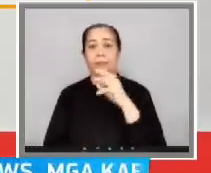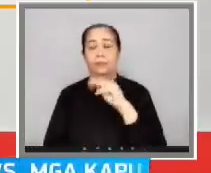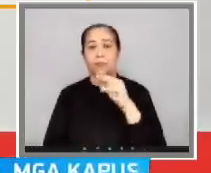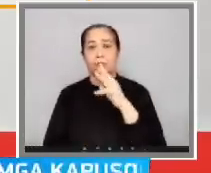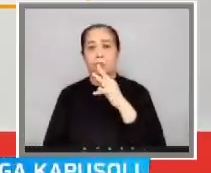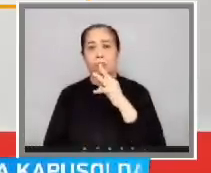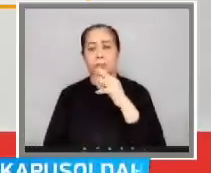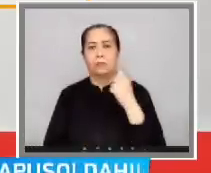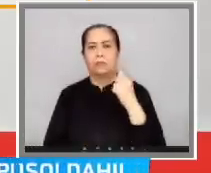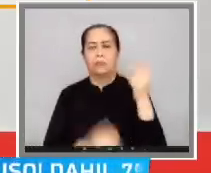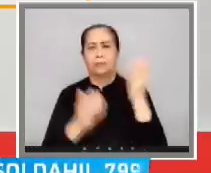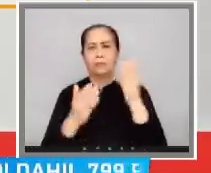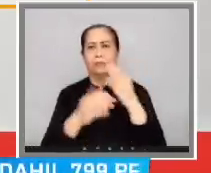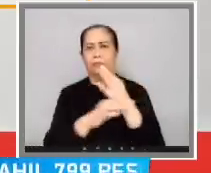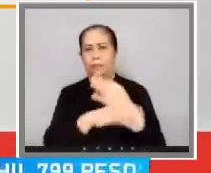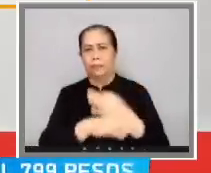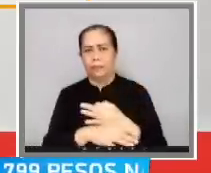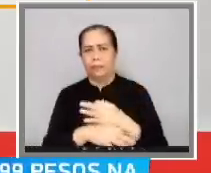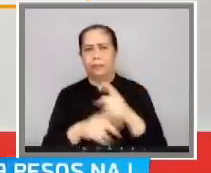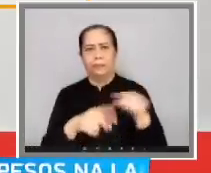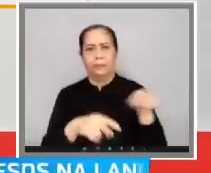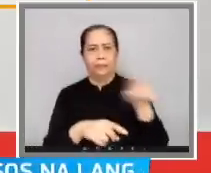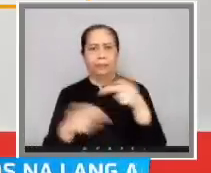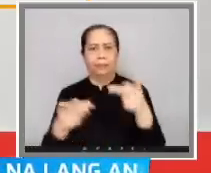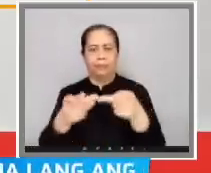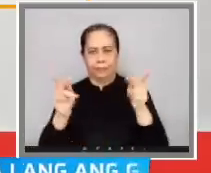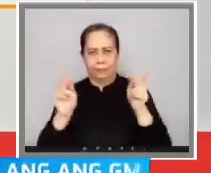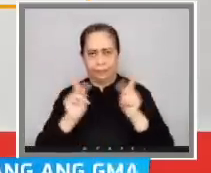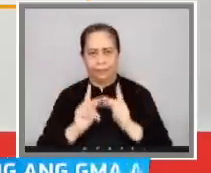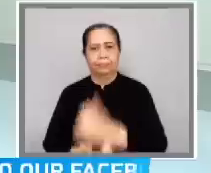water service maintenance sa mga nabanggit na lugar.